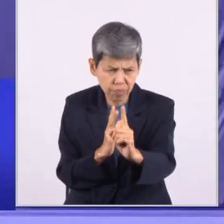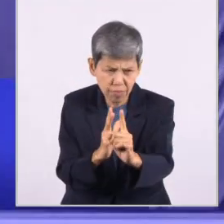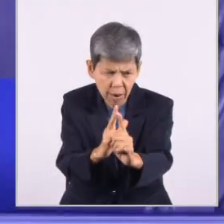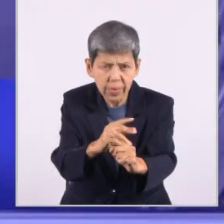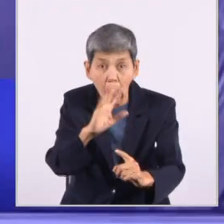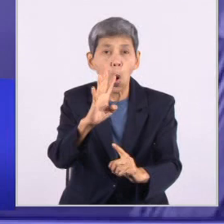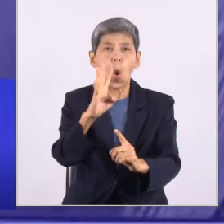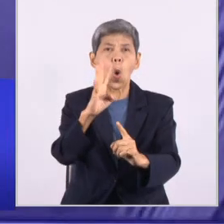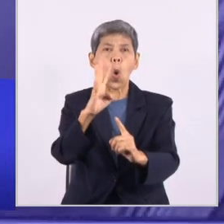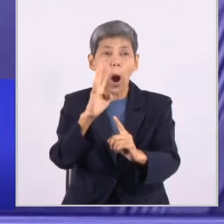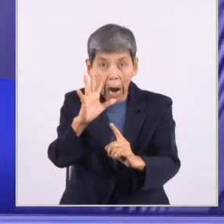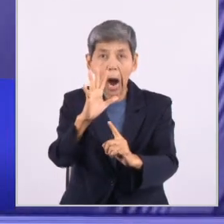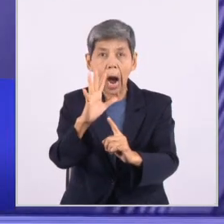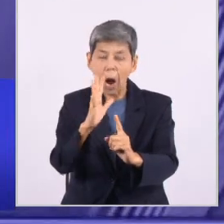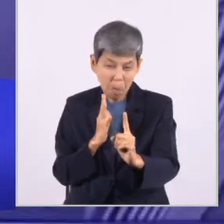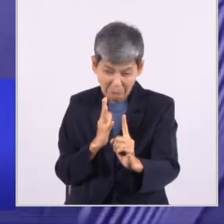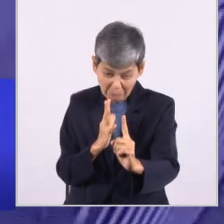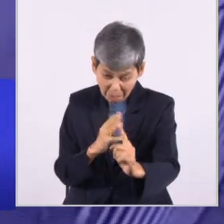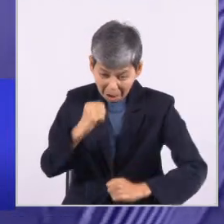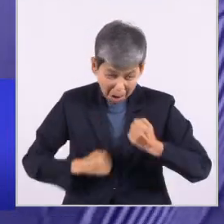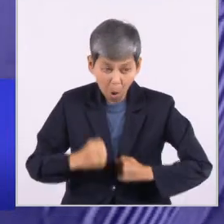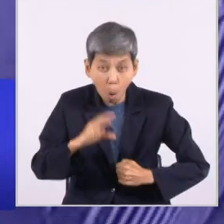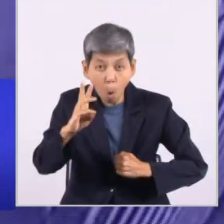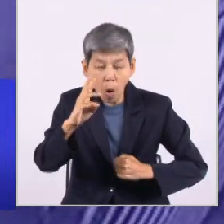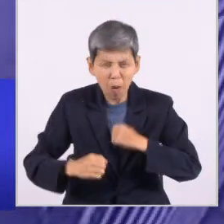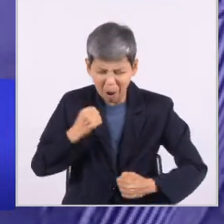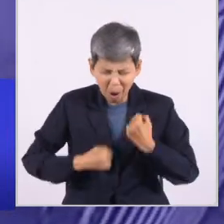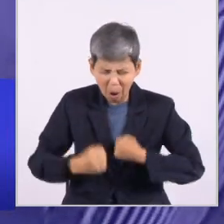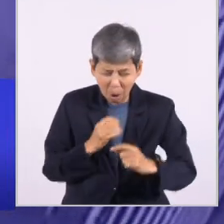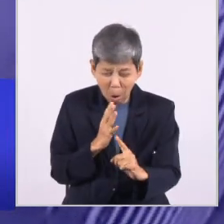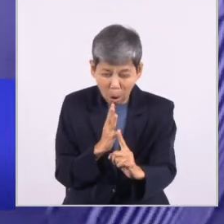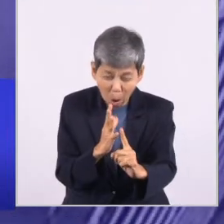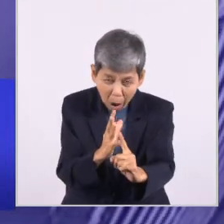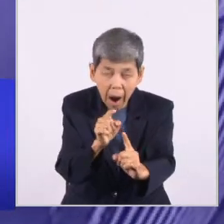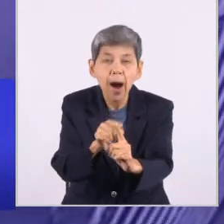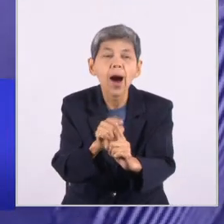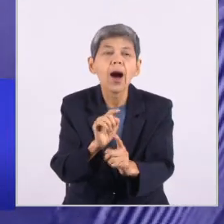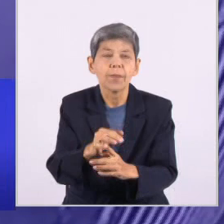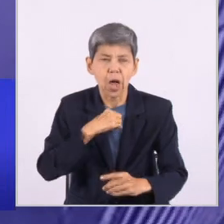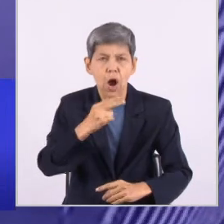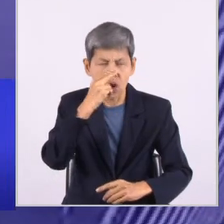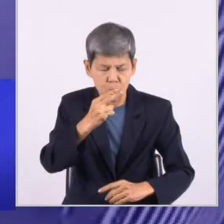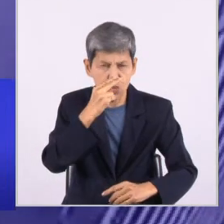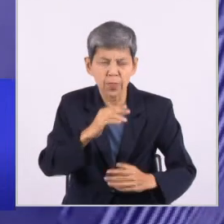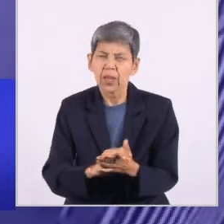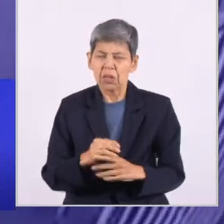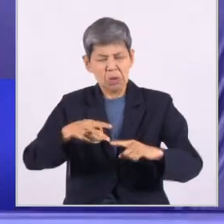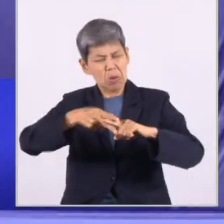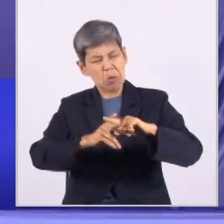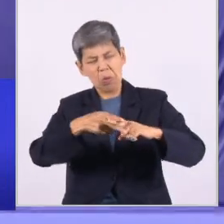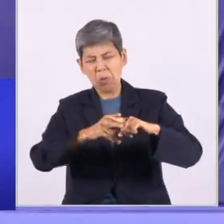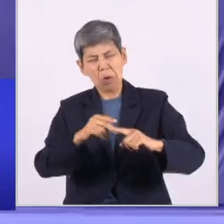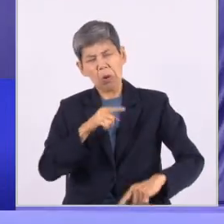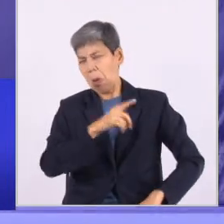คน 4คน 5คนไปกันหมดเลยนะคะเนี่ยเออและหลายคนเนี่ยจริงๆนะคือภาพลักษณ์บางส่วนที่มี